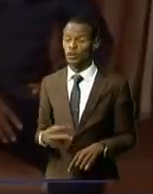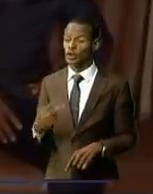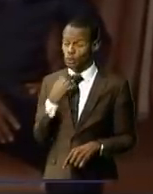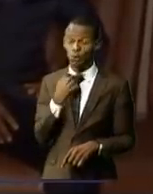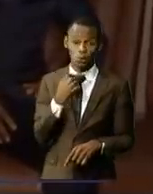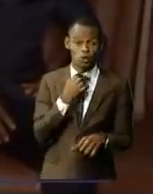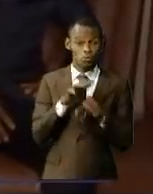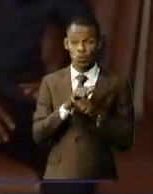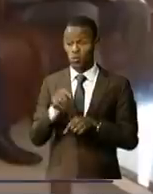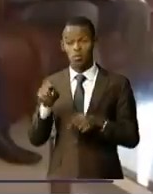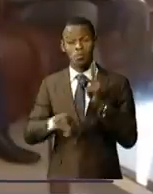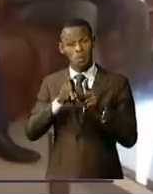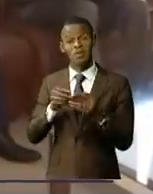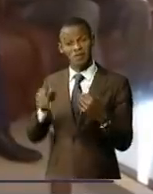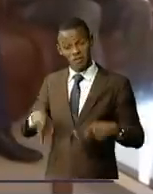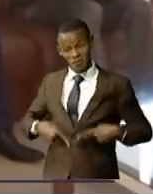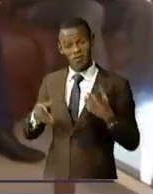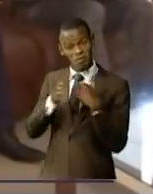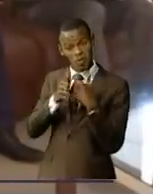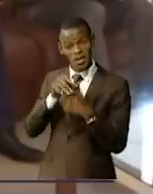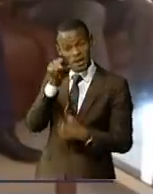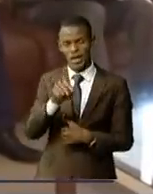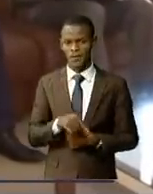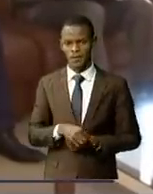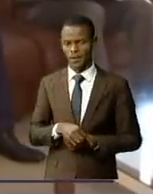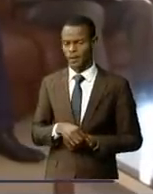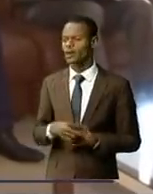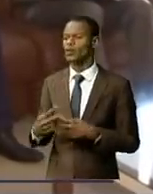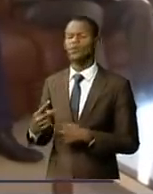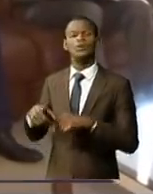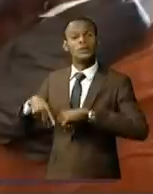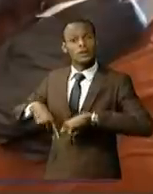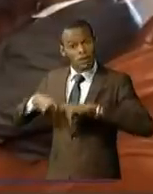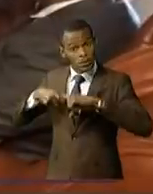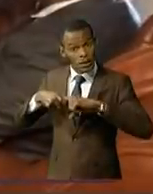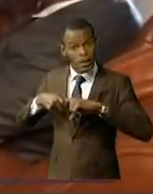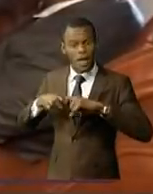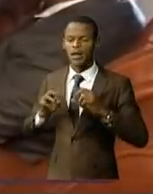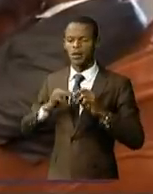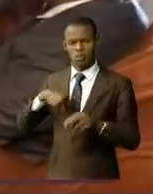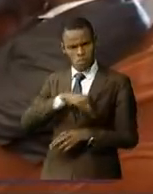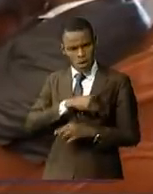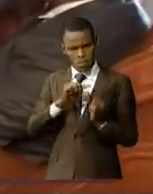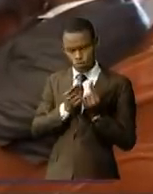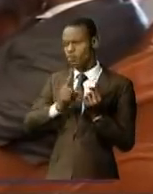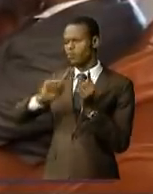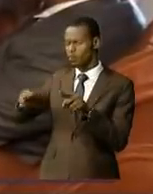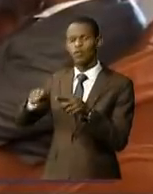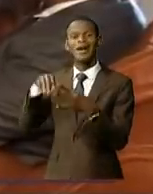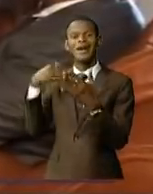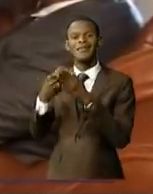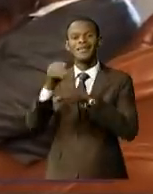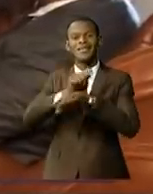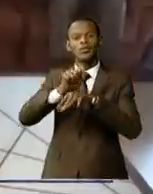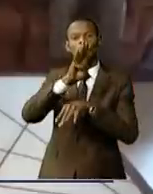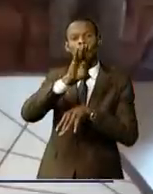populations riveraines. C'est dans cette optique que les membres de la délégation vont effectuer un déplacement à Bassoko pour s'enquérir de la